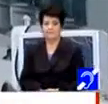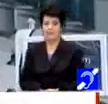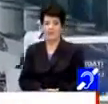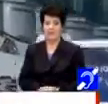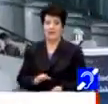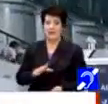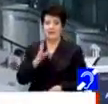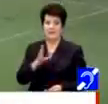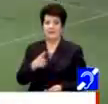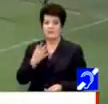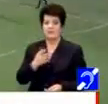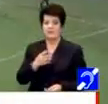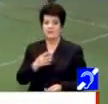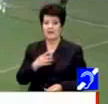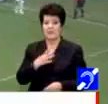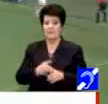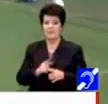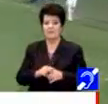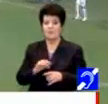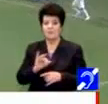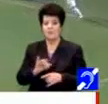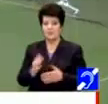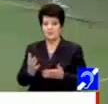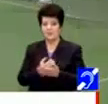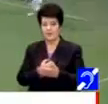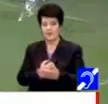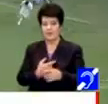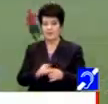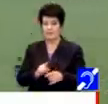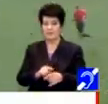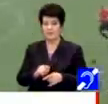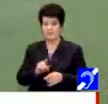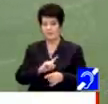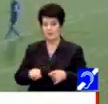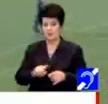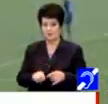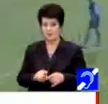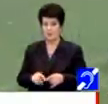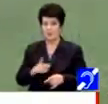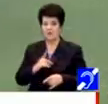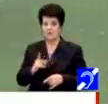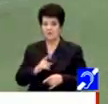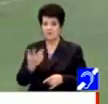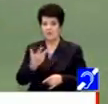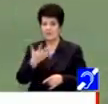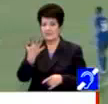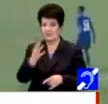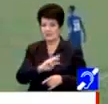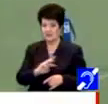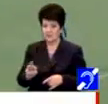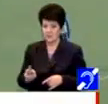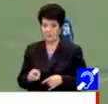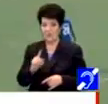Trupa lui Răzvan Lucescu a suferit în startul de meci de la Doha și Al Sadd a profitat de autogolul lui Gomis pentru a deschide scorul. Francezul s-a revanșat în minutul 35 și a egalat cu